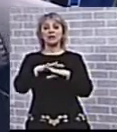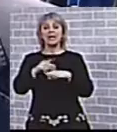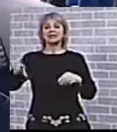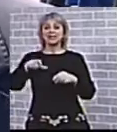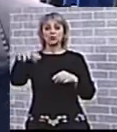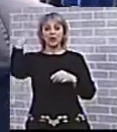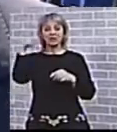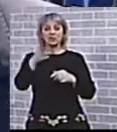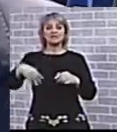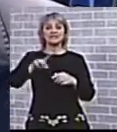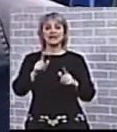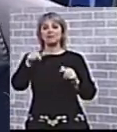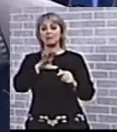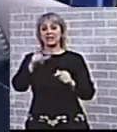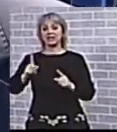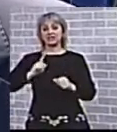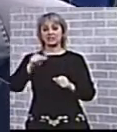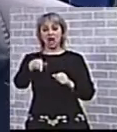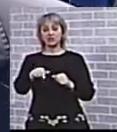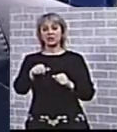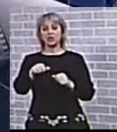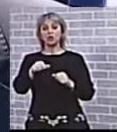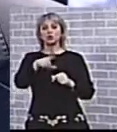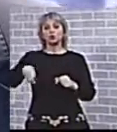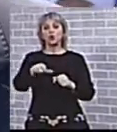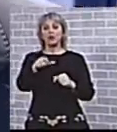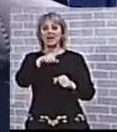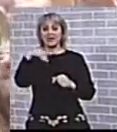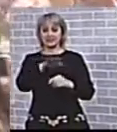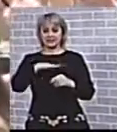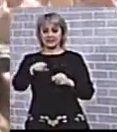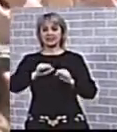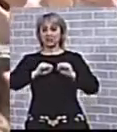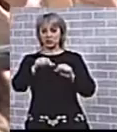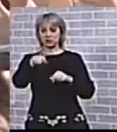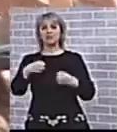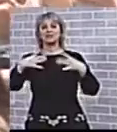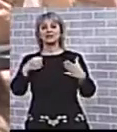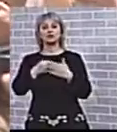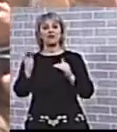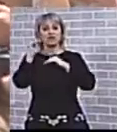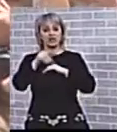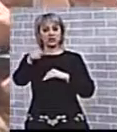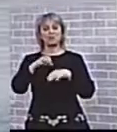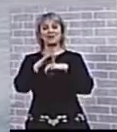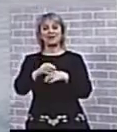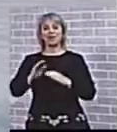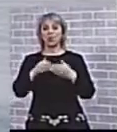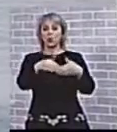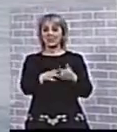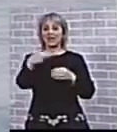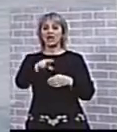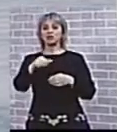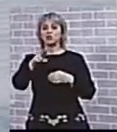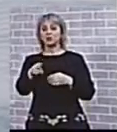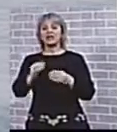донское казачество всегда стояли на страже Дона, на страже России. Праздновали до самого вечера, провели гонки на елах и